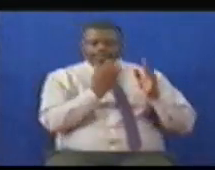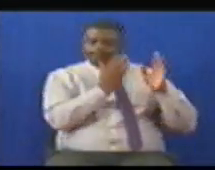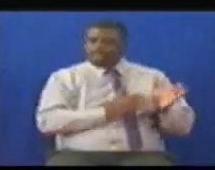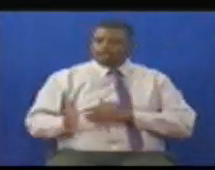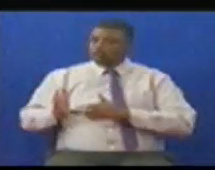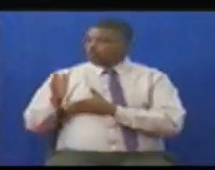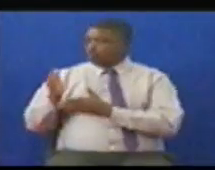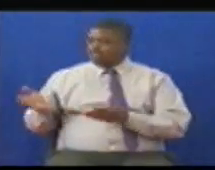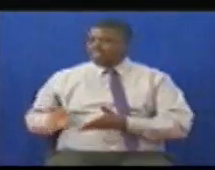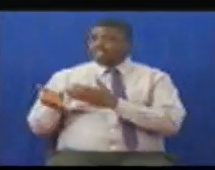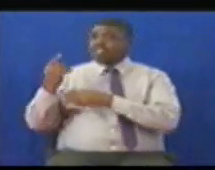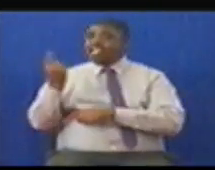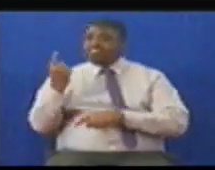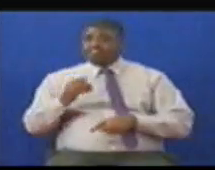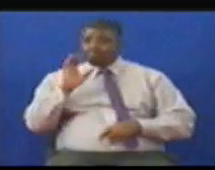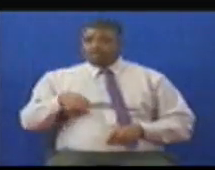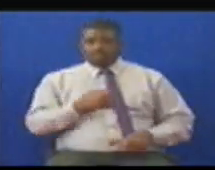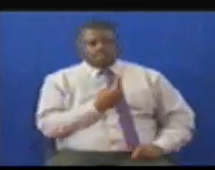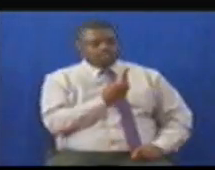taifa wa mwaka 2021.